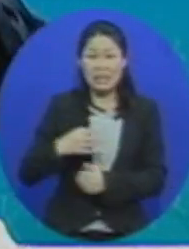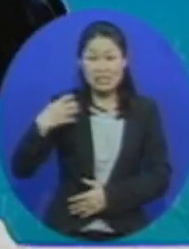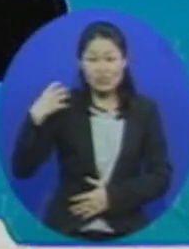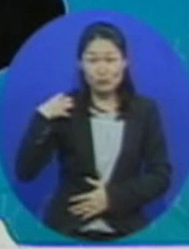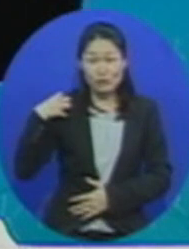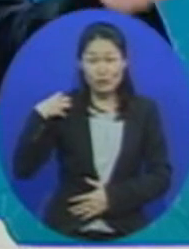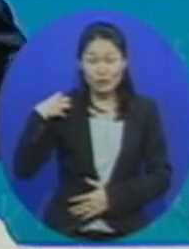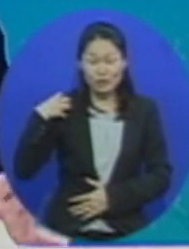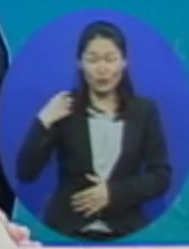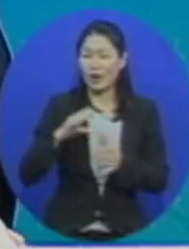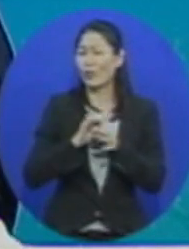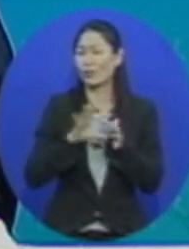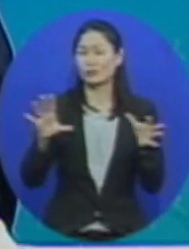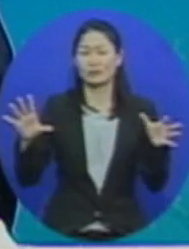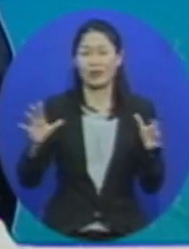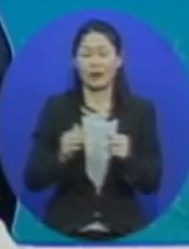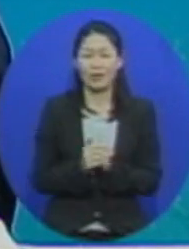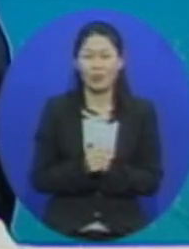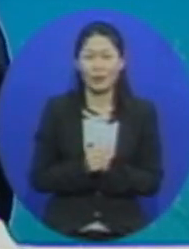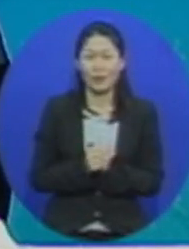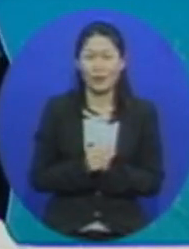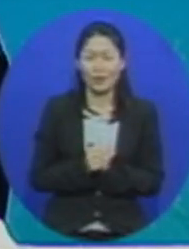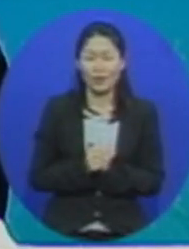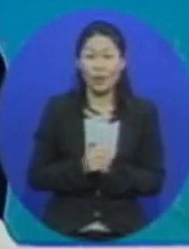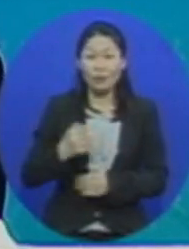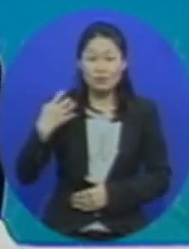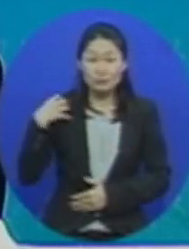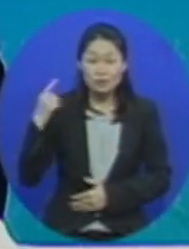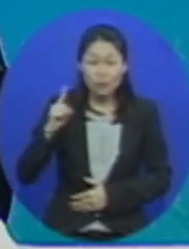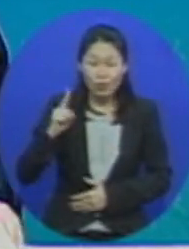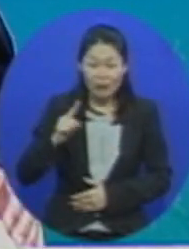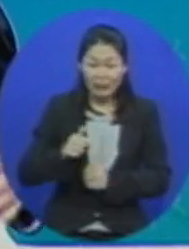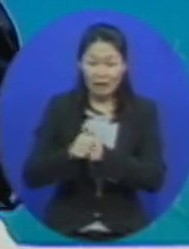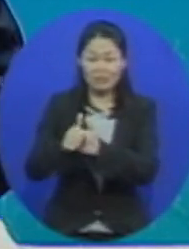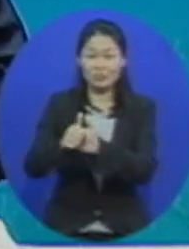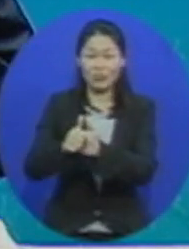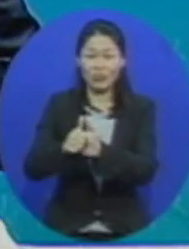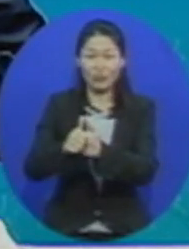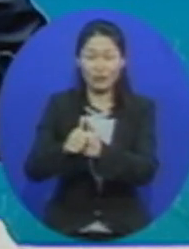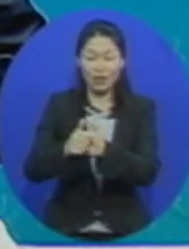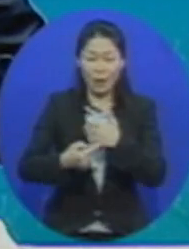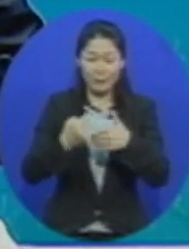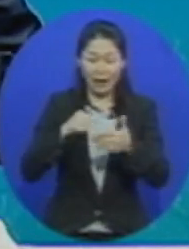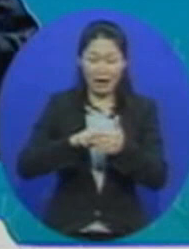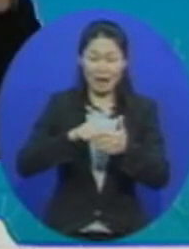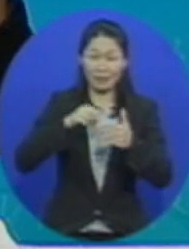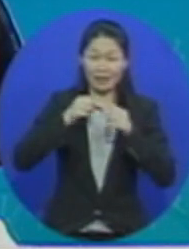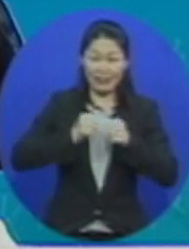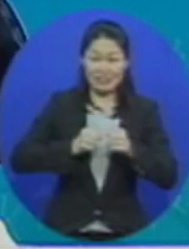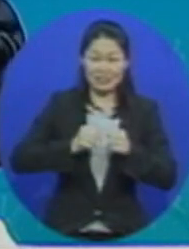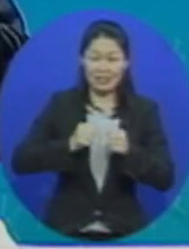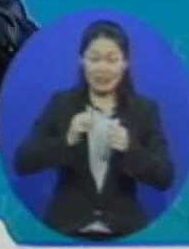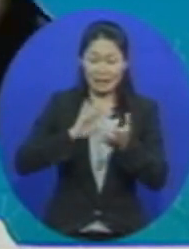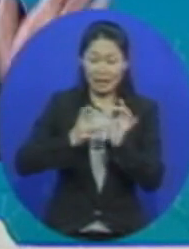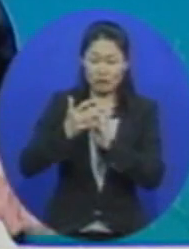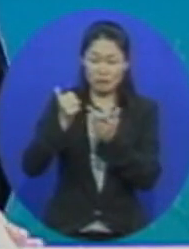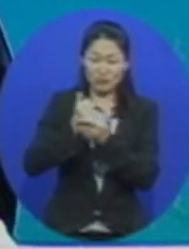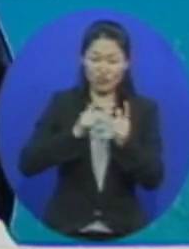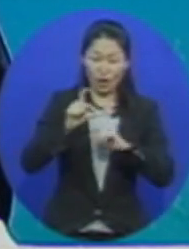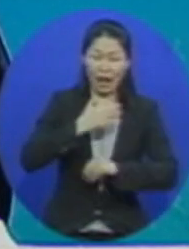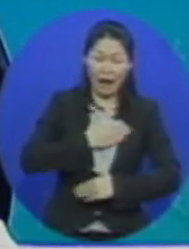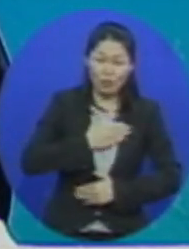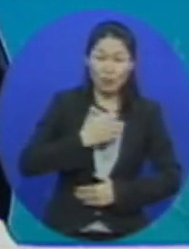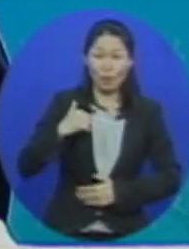직분 하고도 아무 상관 없습니다 직분이 어떠냐에 따라서 마음에 계신 예수님을 더 알고 모르고 가